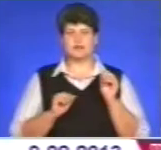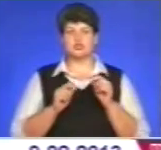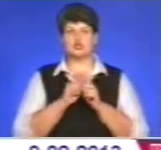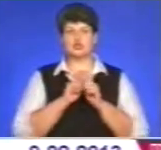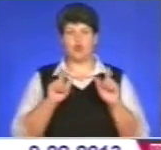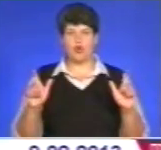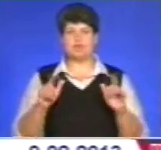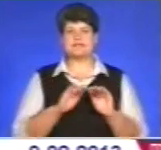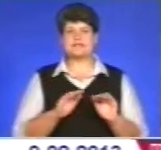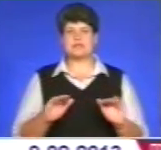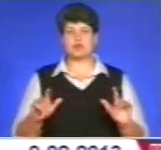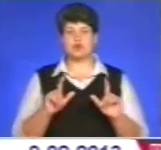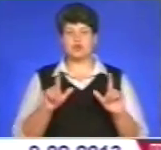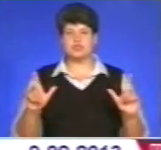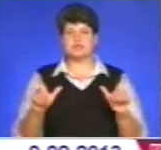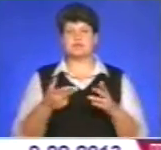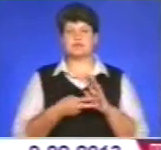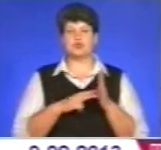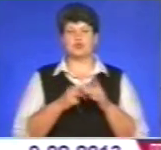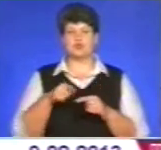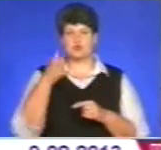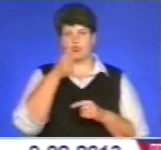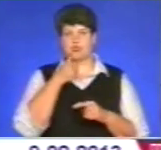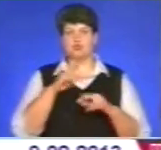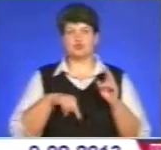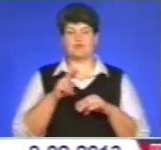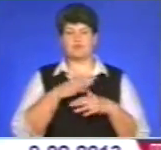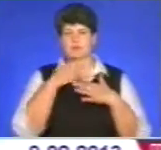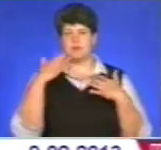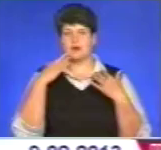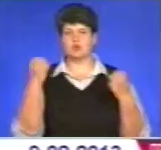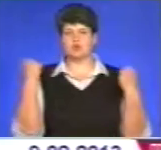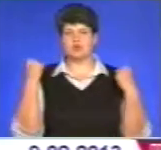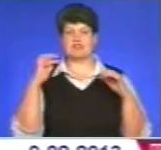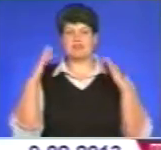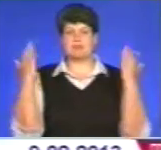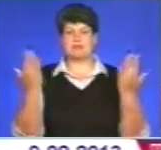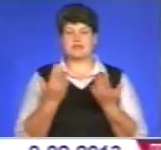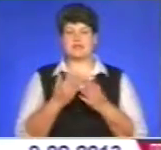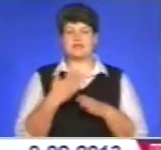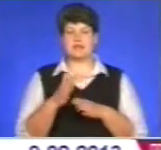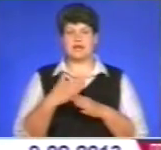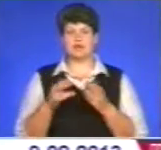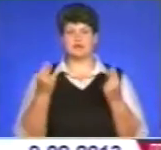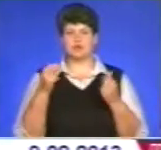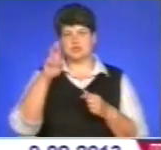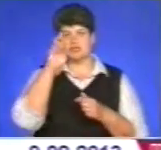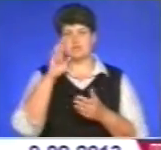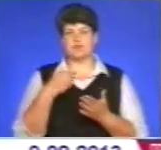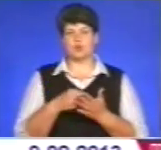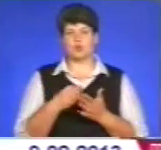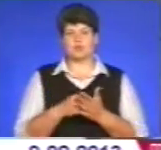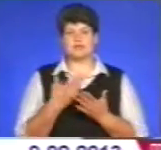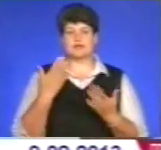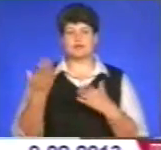школи, садочки. Заплановано в цьому році збудувати практично дуже багато спортивних майданчиків, виділяються кошти з державного бюджету.